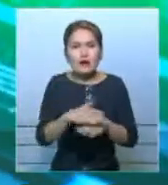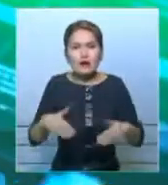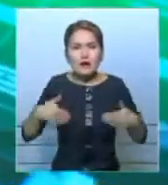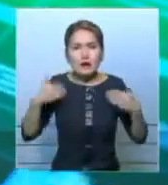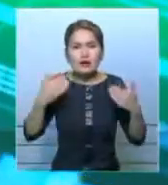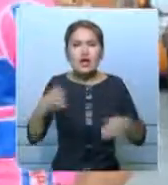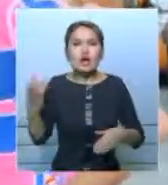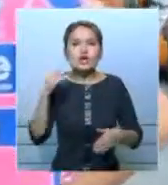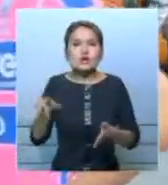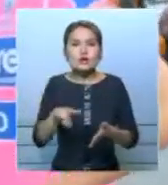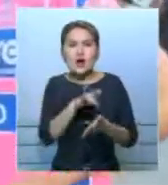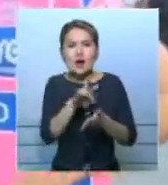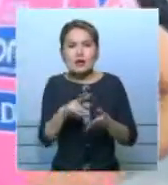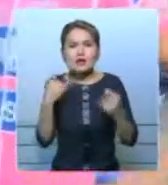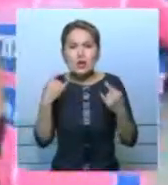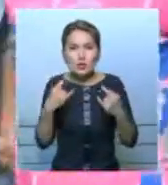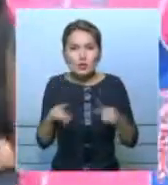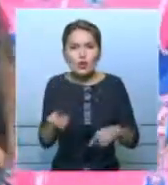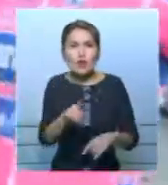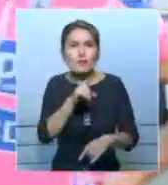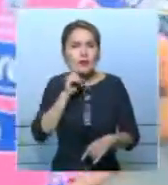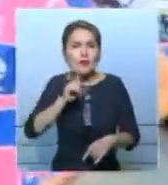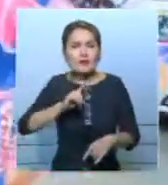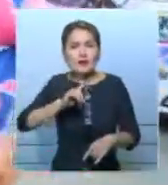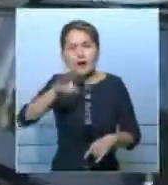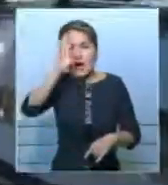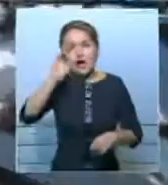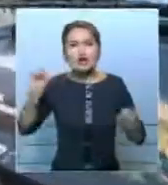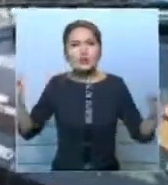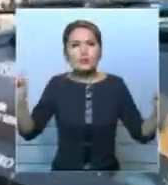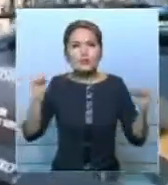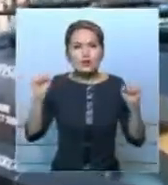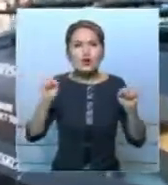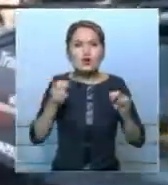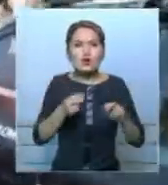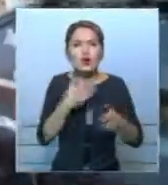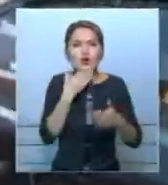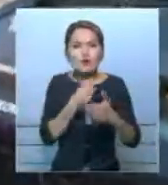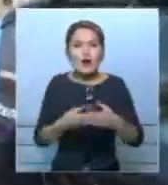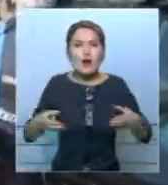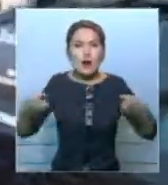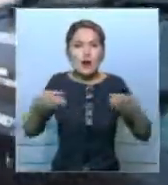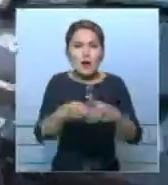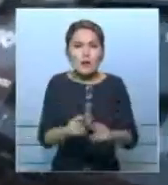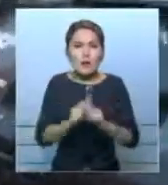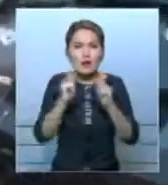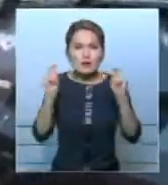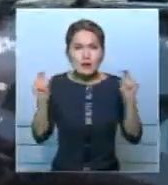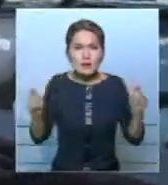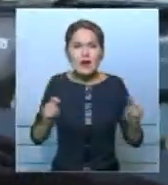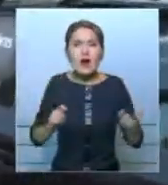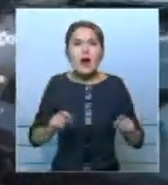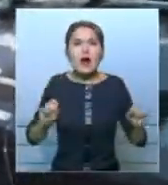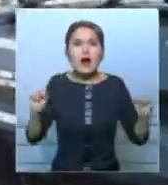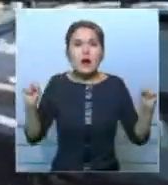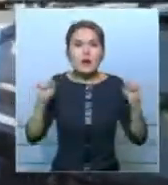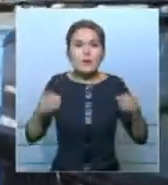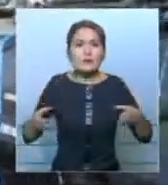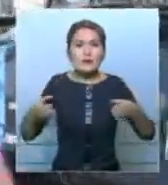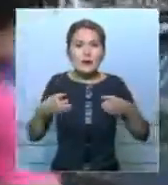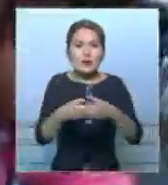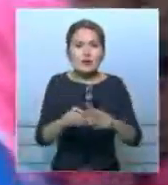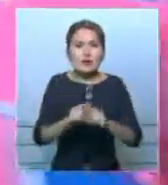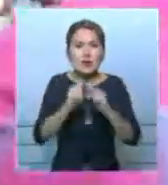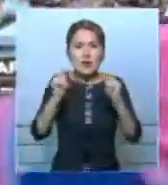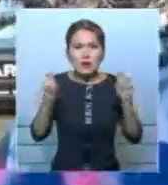талай халықаралық додаларда топ жарған спортшы бүгінде жаңа Байқоңыр Тим велокомандасының негізін қалаушы. Команданың